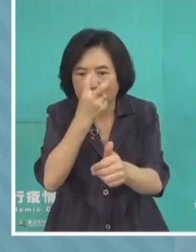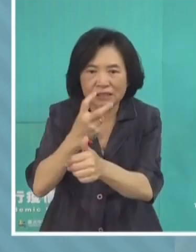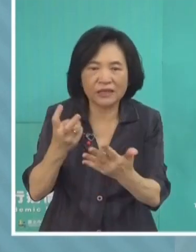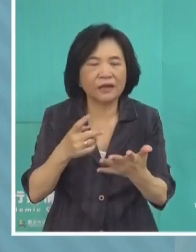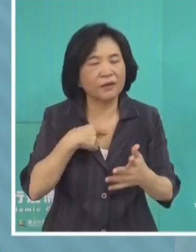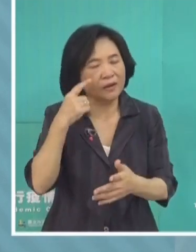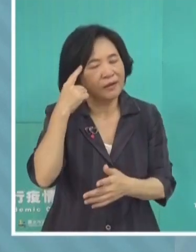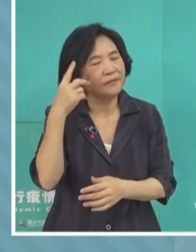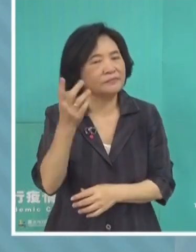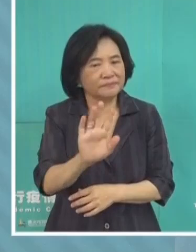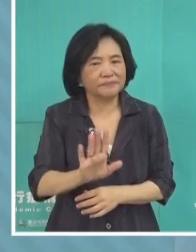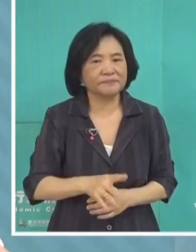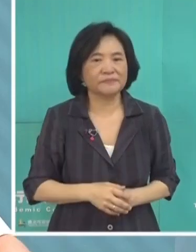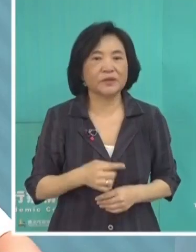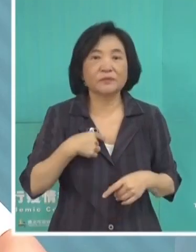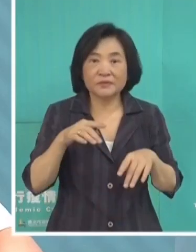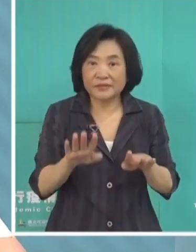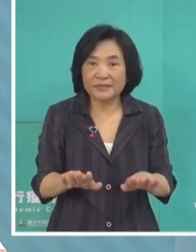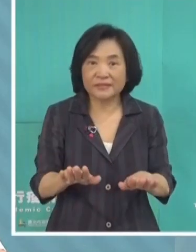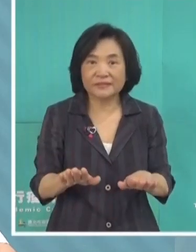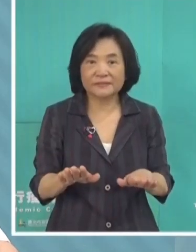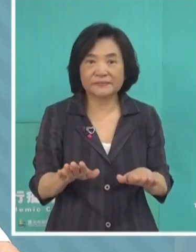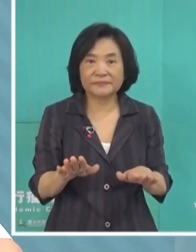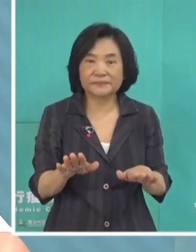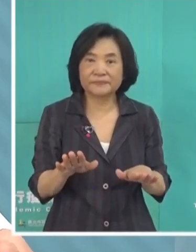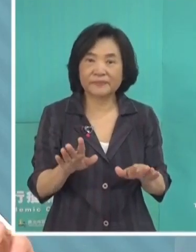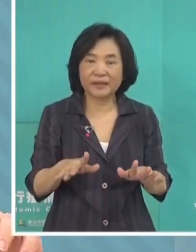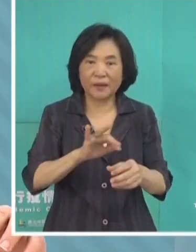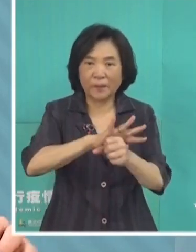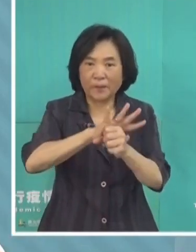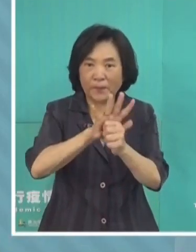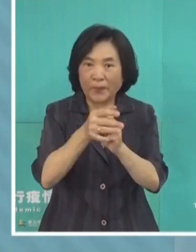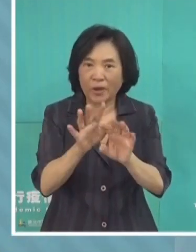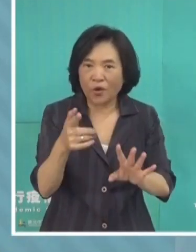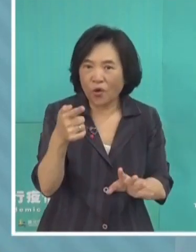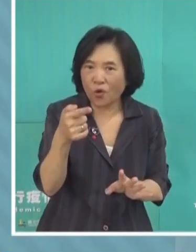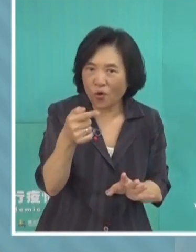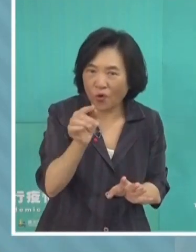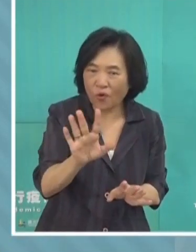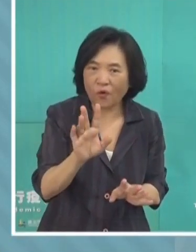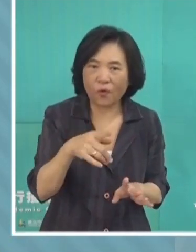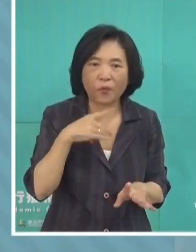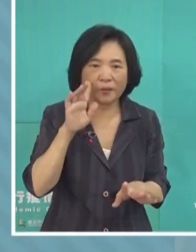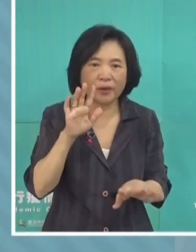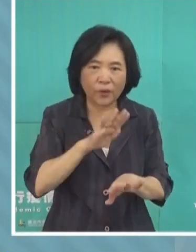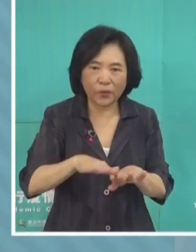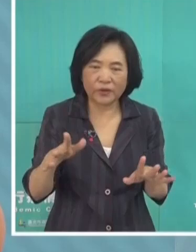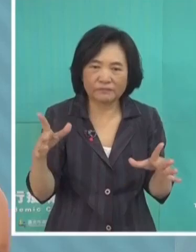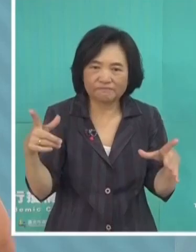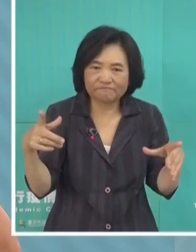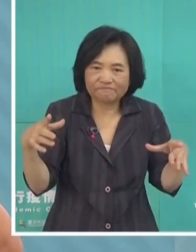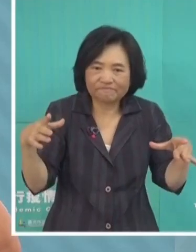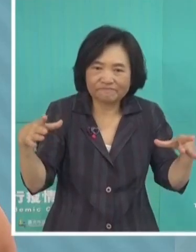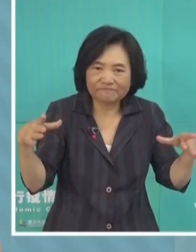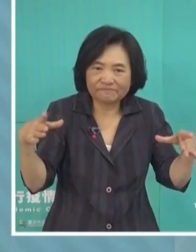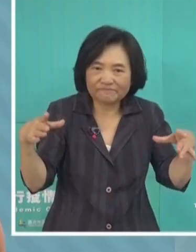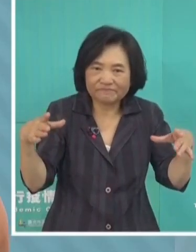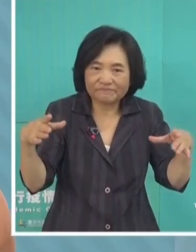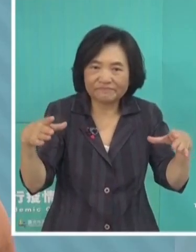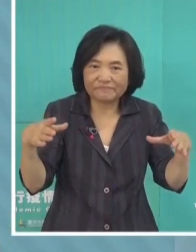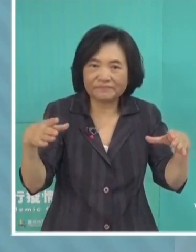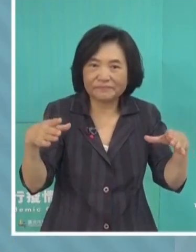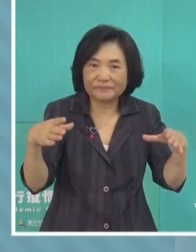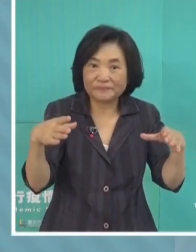在是。我们现在也是这样的哦，既然疫情慢慢在控制，我们就一步一步越缩越紧。我们开始把这